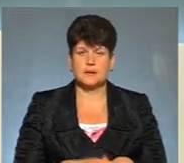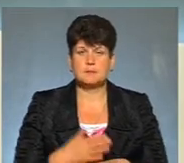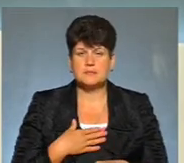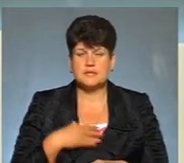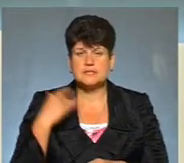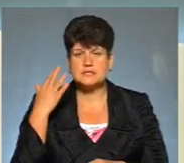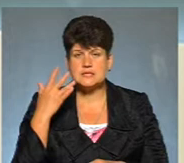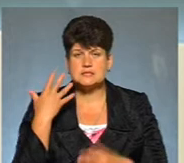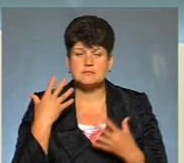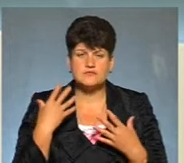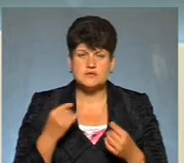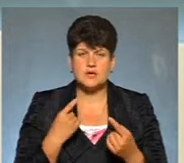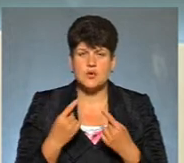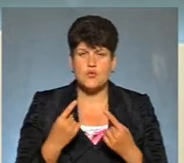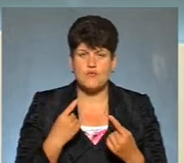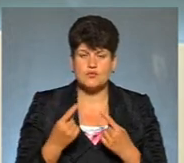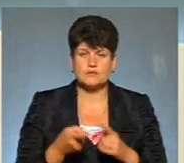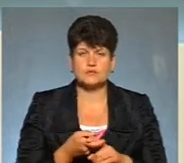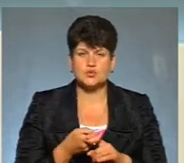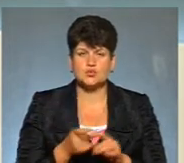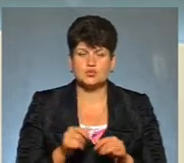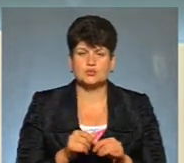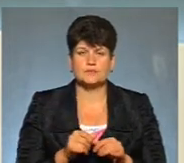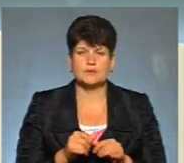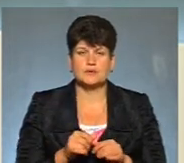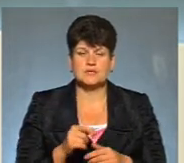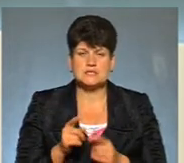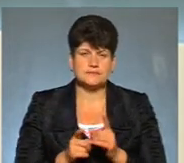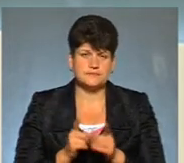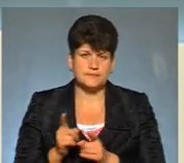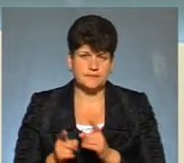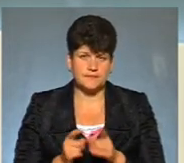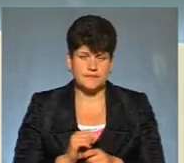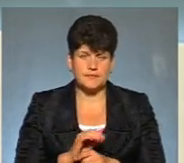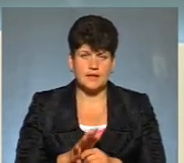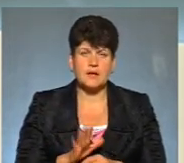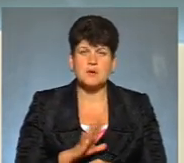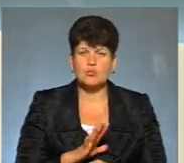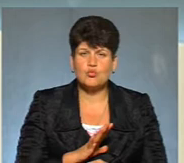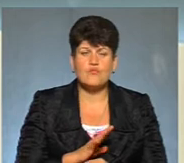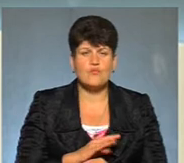вже говорили з приводу мутації і тому подібне. Я би був дуже обережний, тому що